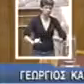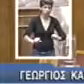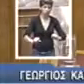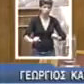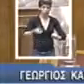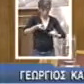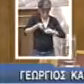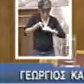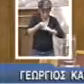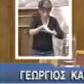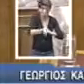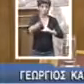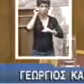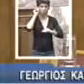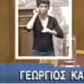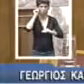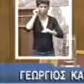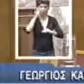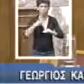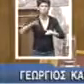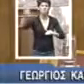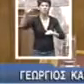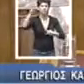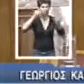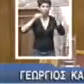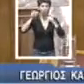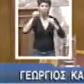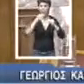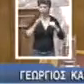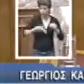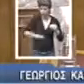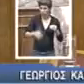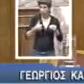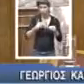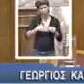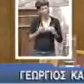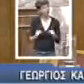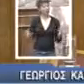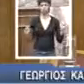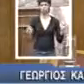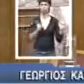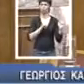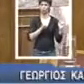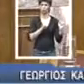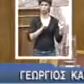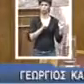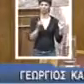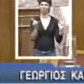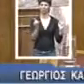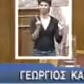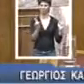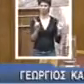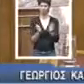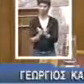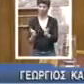την πύλη του πανεπιστημίου? Μπορεί ένα παιδί μέσα να πει θέλω να μείνω εξάρτητα, δέσμευτο. Είναι το τραπεζάκι και το